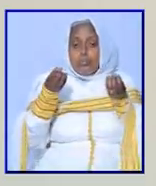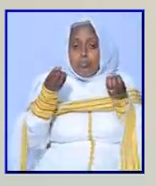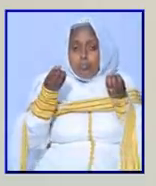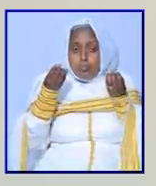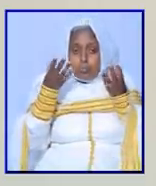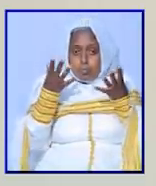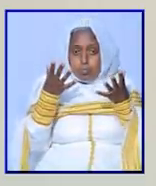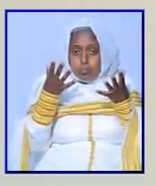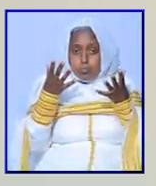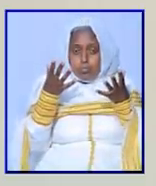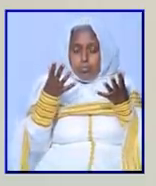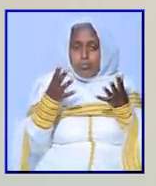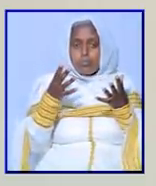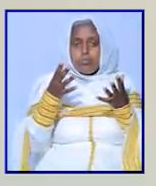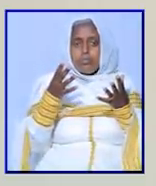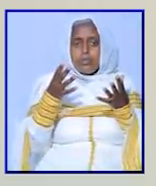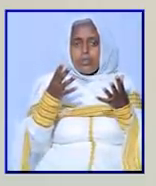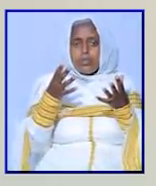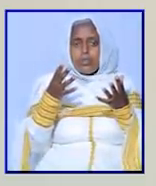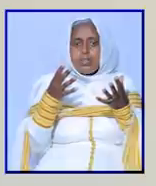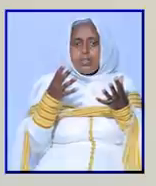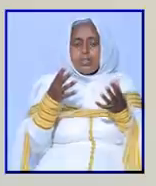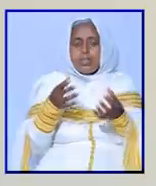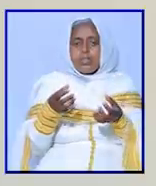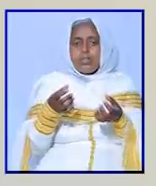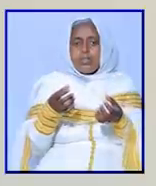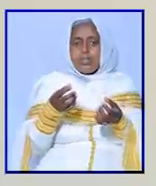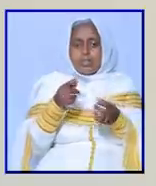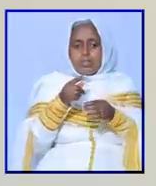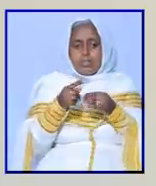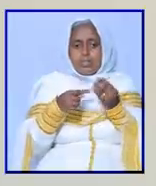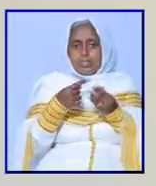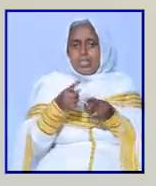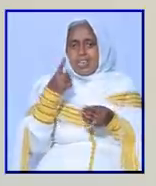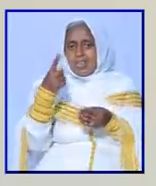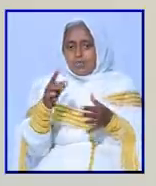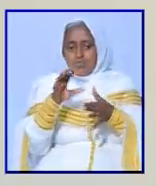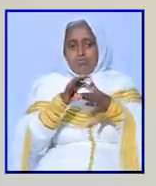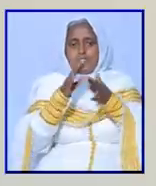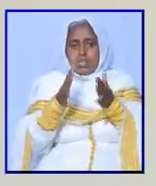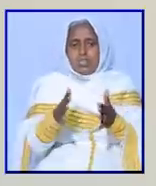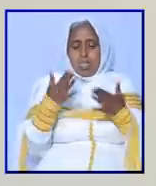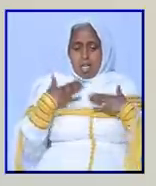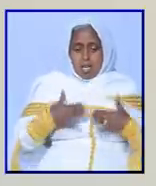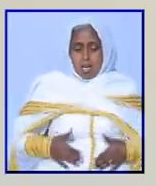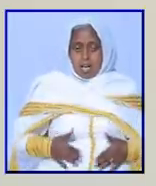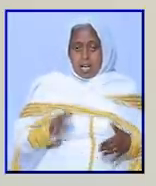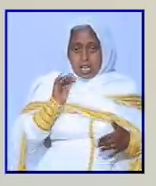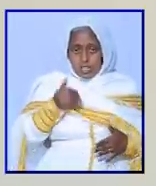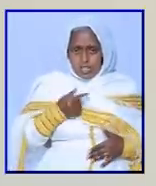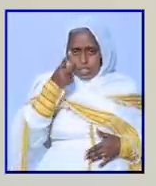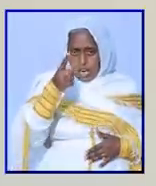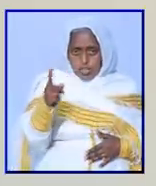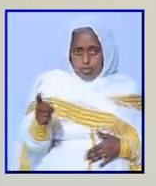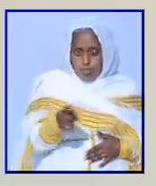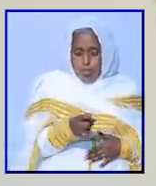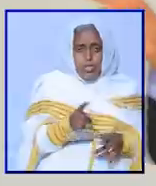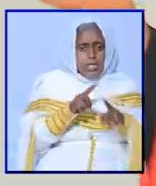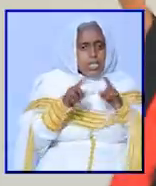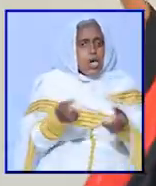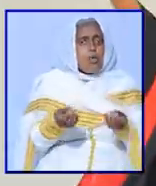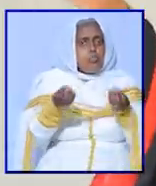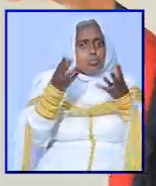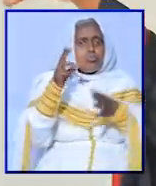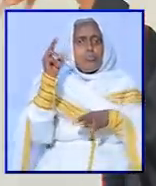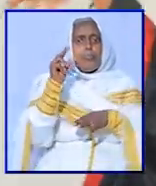ብዙ መለያልይ ብነ እንዘ አሃዱ ስጋነ አካላችን አንድ ሲሆን ብዙ